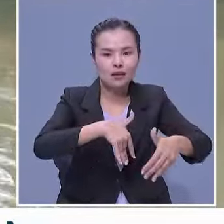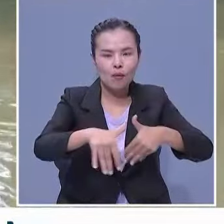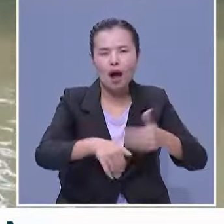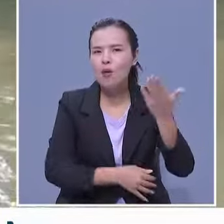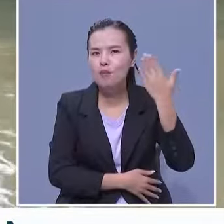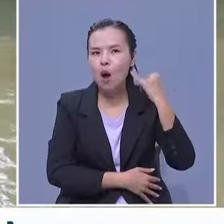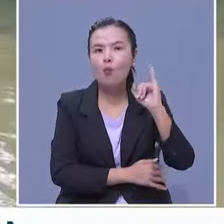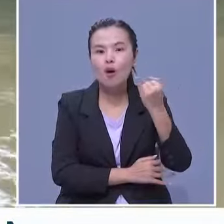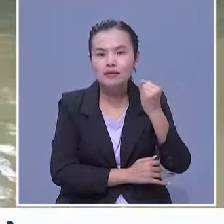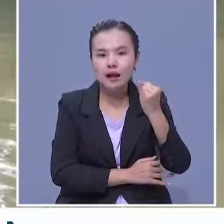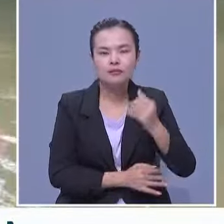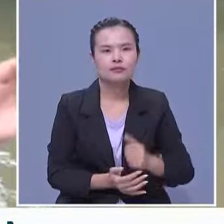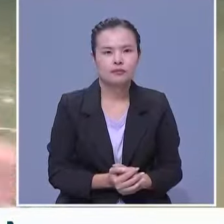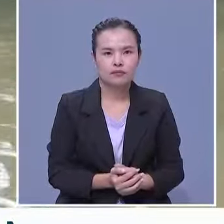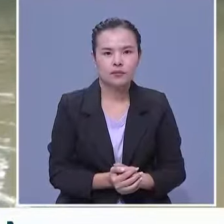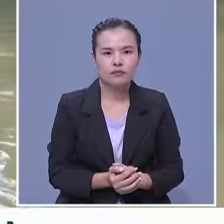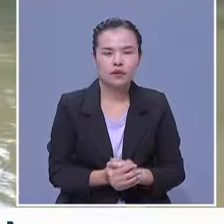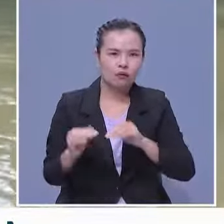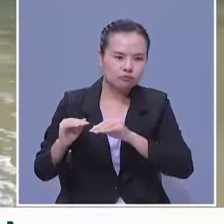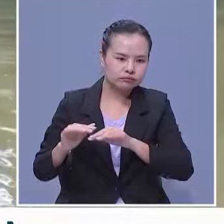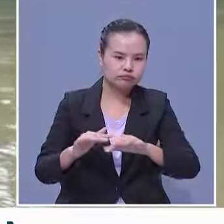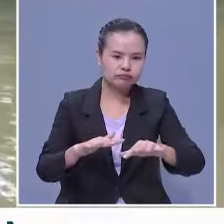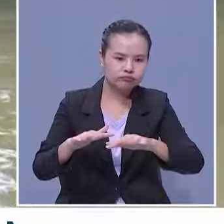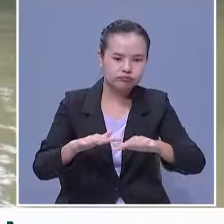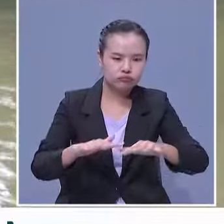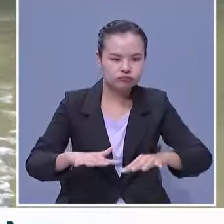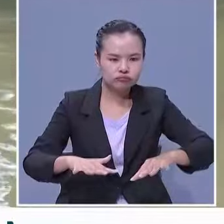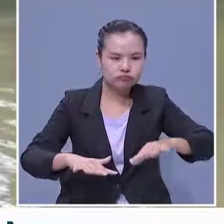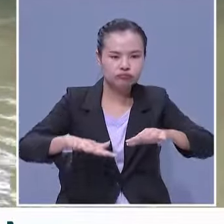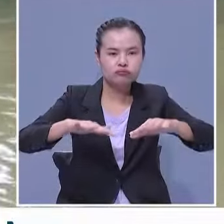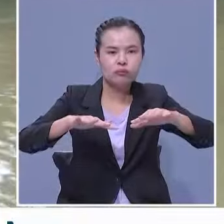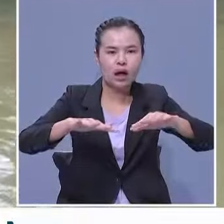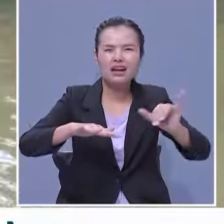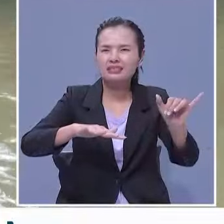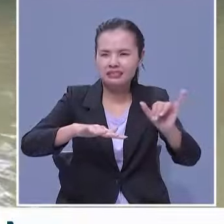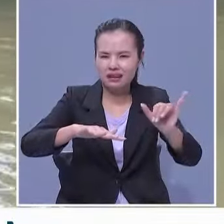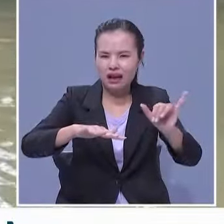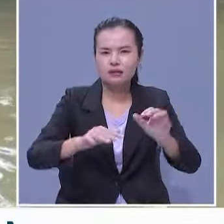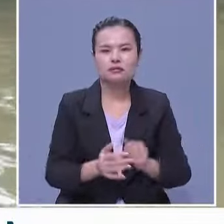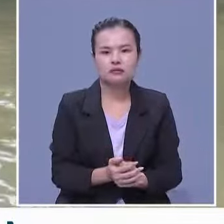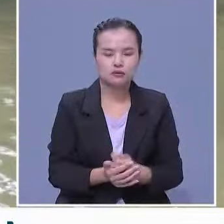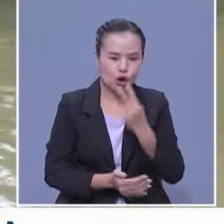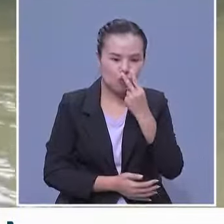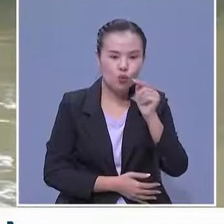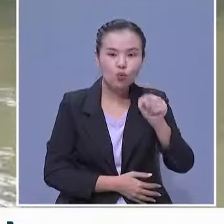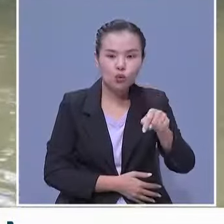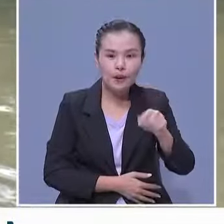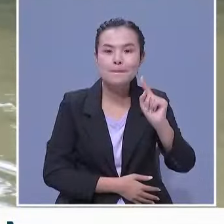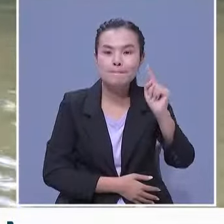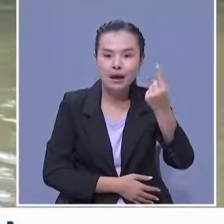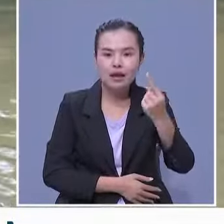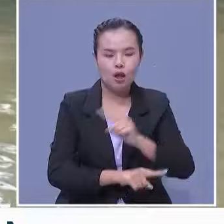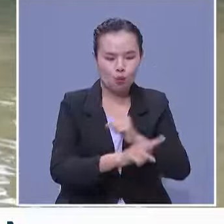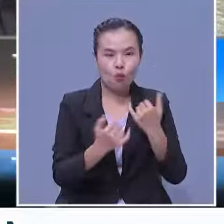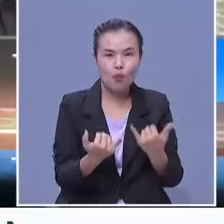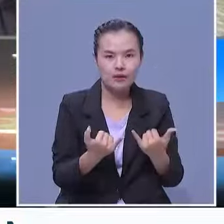ต่ประมาณวันจันทร์ที่ผ่านมาแล้วนะคะค่อยๆไหลเข้ามาแต่ความสูงเนี่ยยังไม่ถึงขนาดนี้ซึ่งตอนนี้ดิฉันมาดูพื้นที่ที่บ้านป่าไผ่